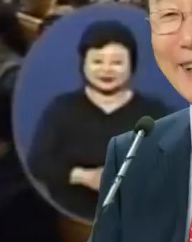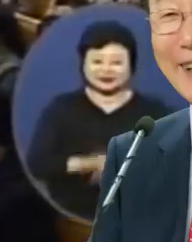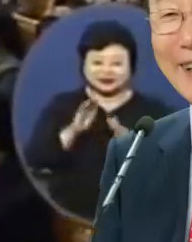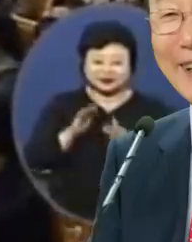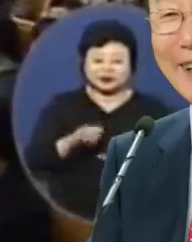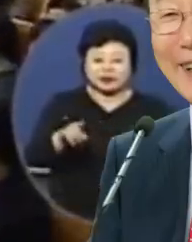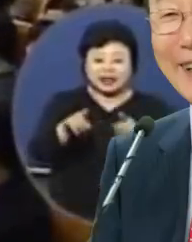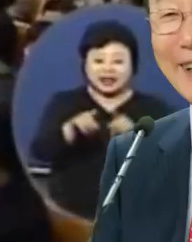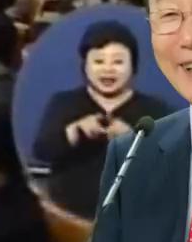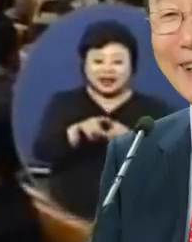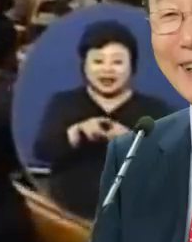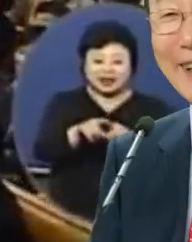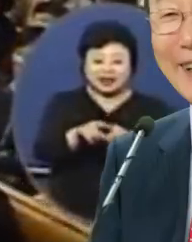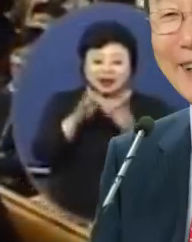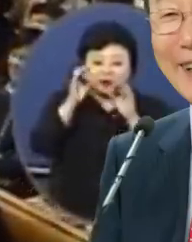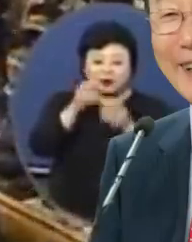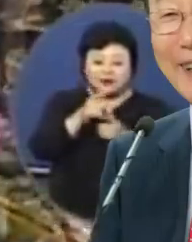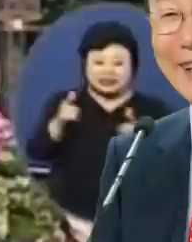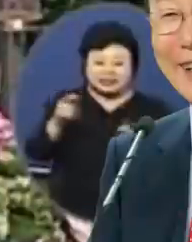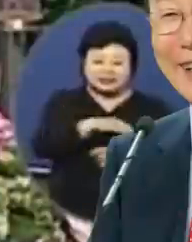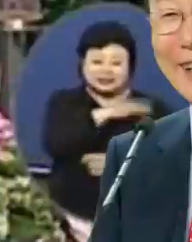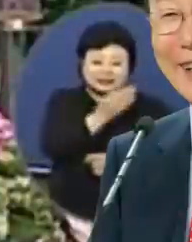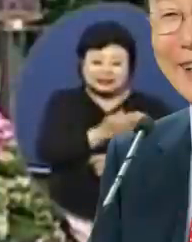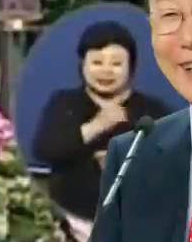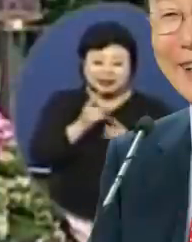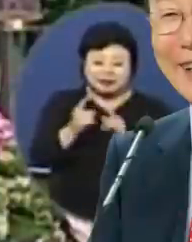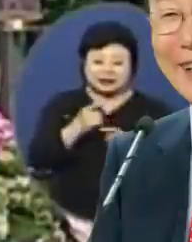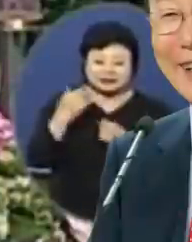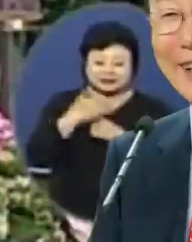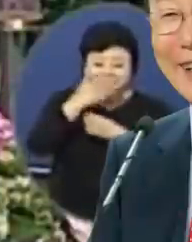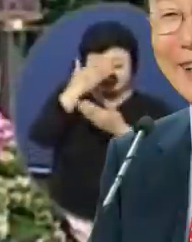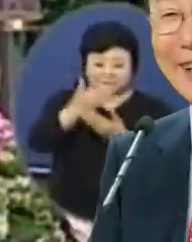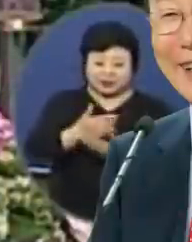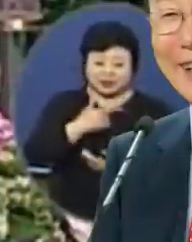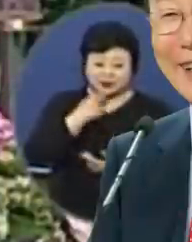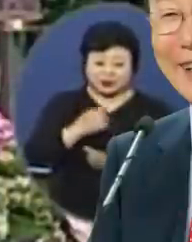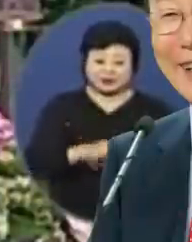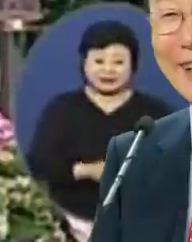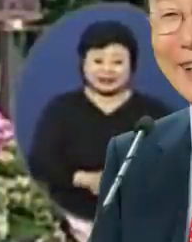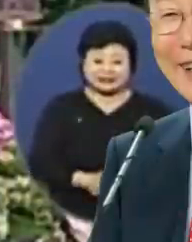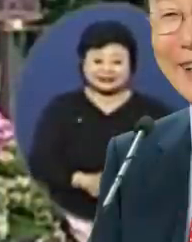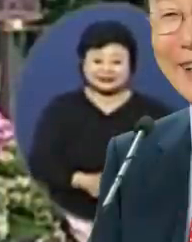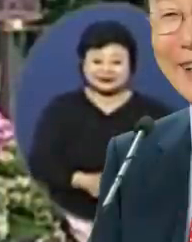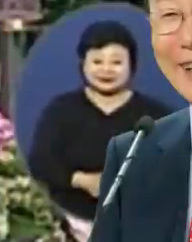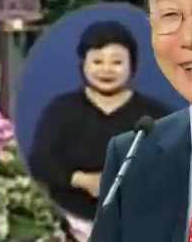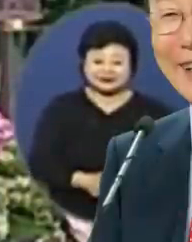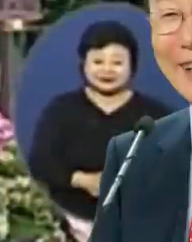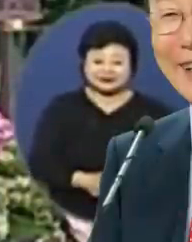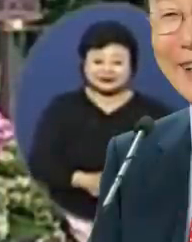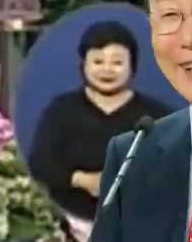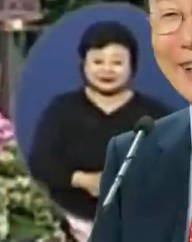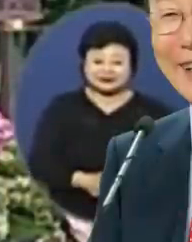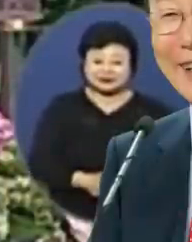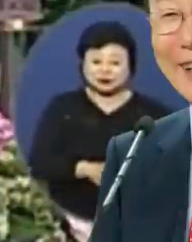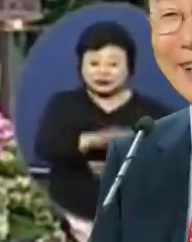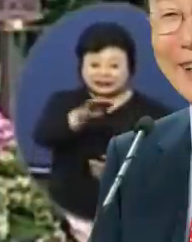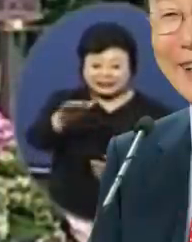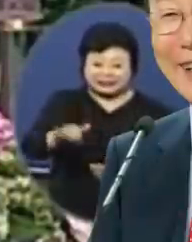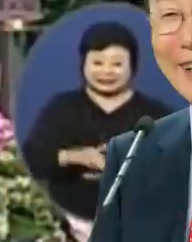오늘 저는 여러분과 함께 보이지 않는 능력이라는 제목으로 은혜를 나누겠습니다.